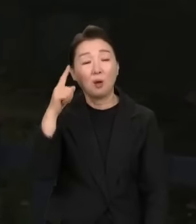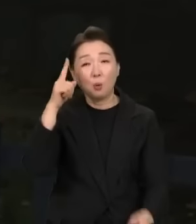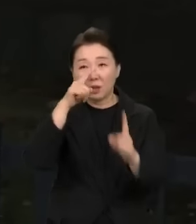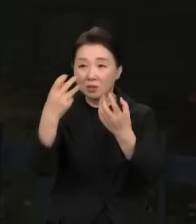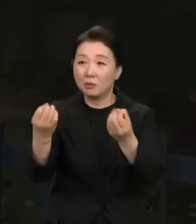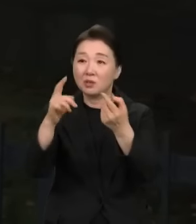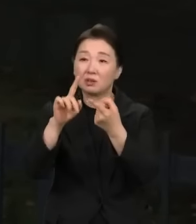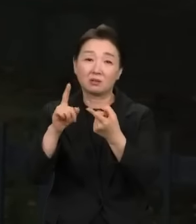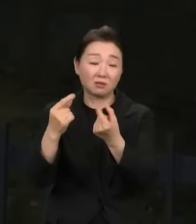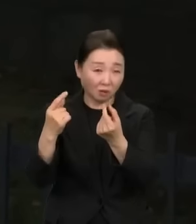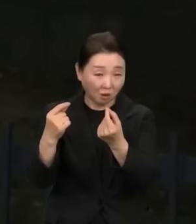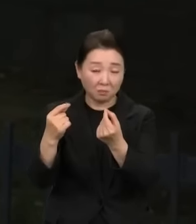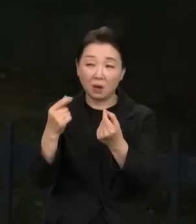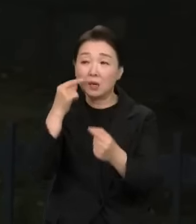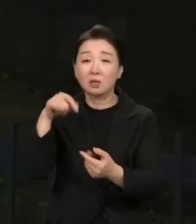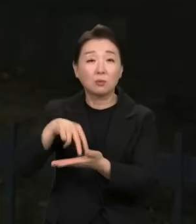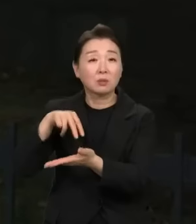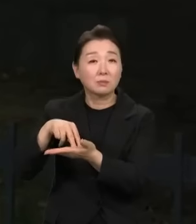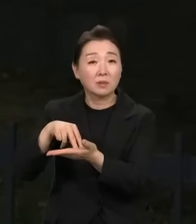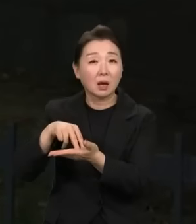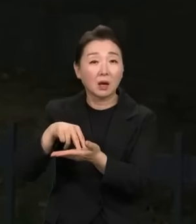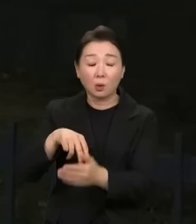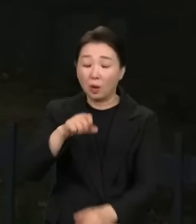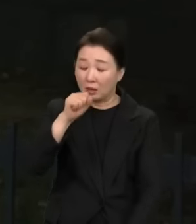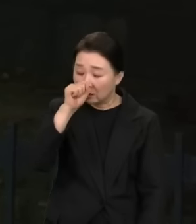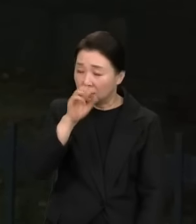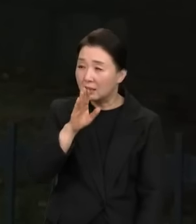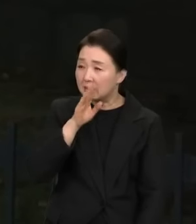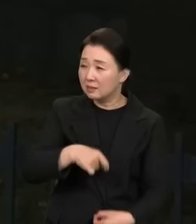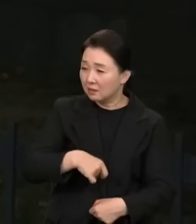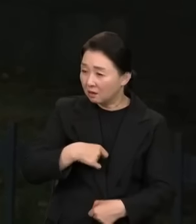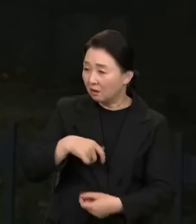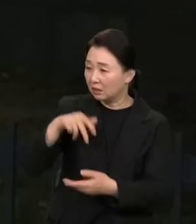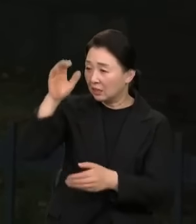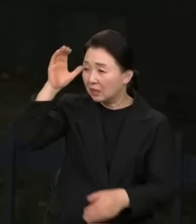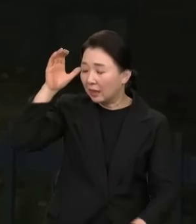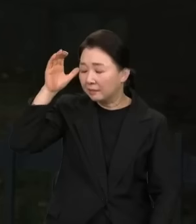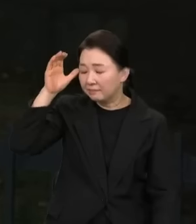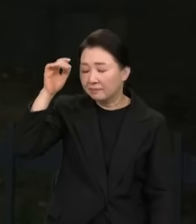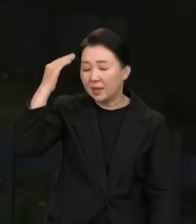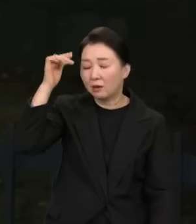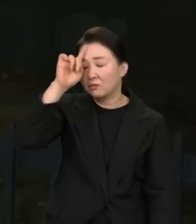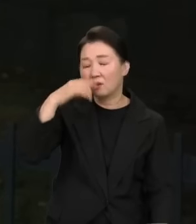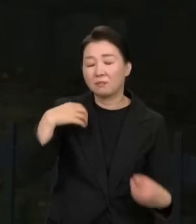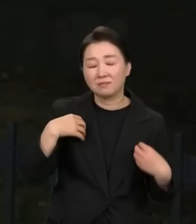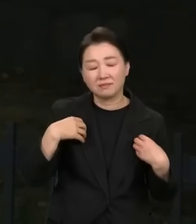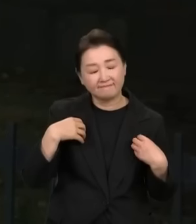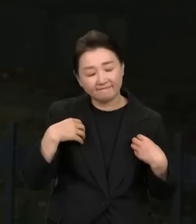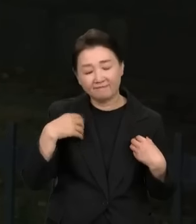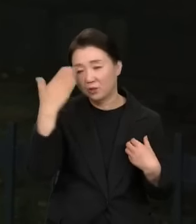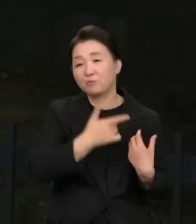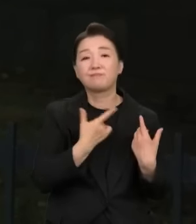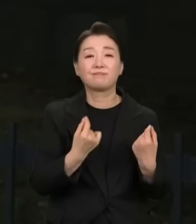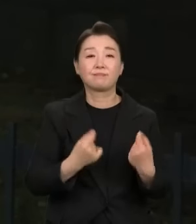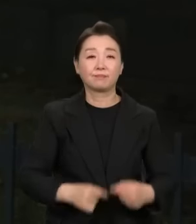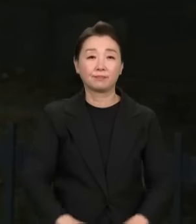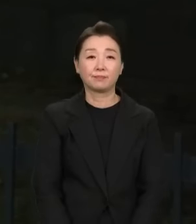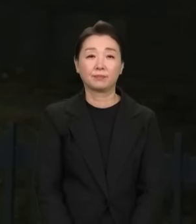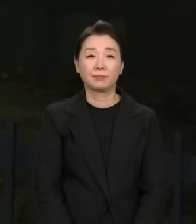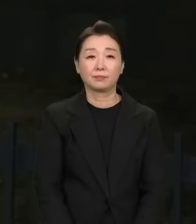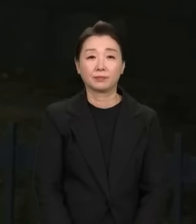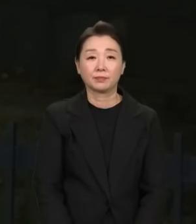기념식처럼 치른 일본. 일본의 선의와 진정성을 기대한 우리 정부가 순진했던 건지도 모르겠습니다. 도쿄에서